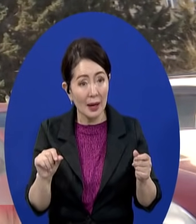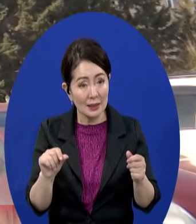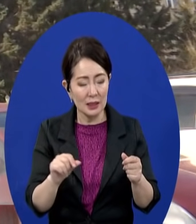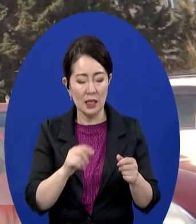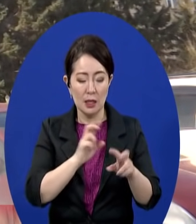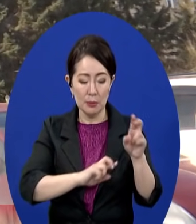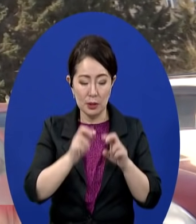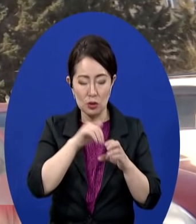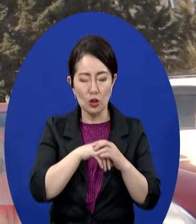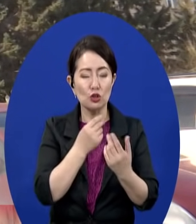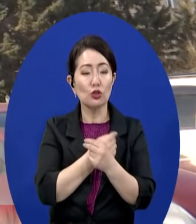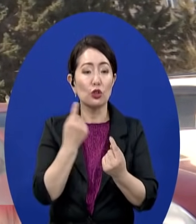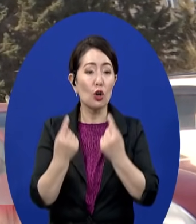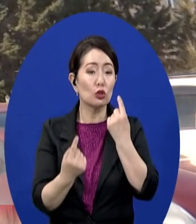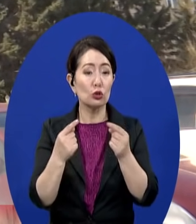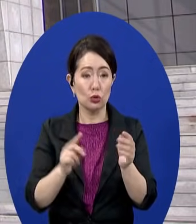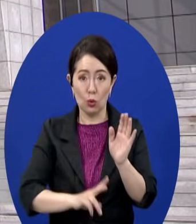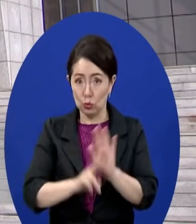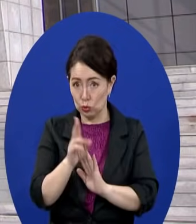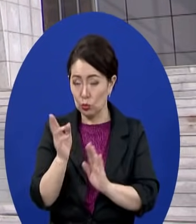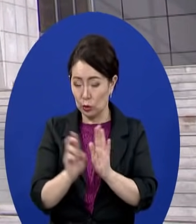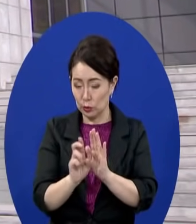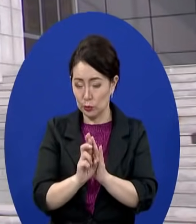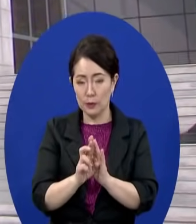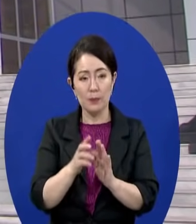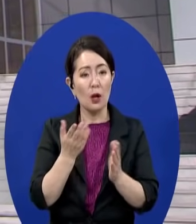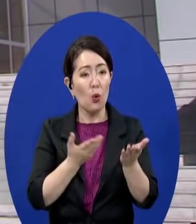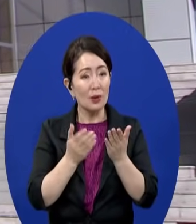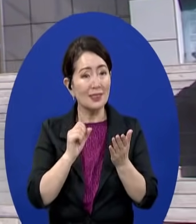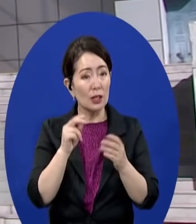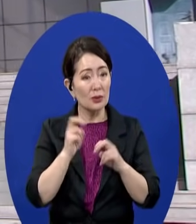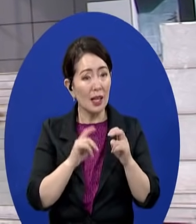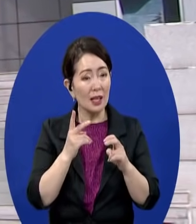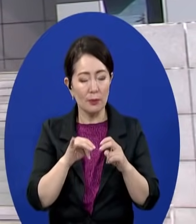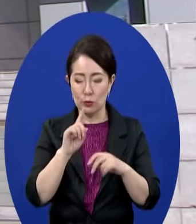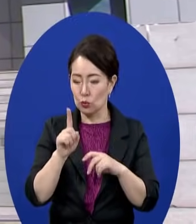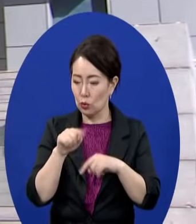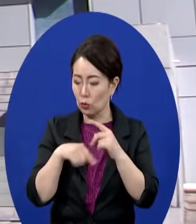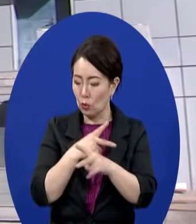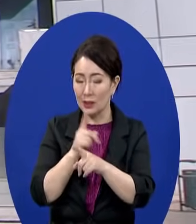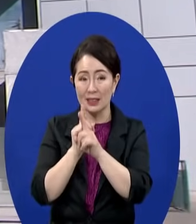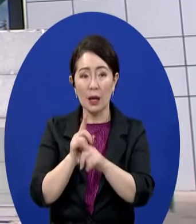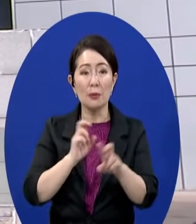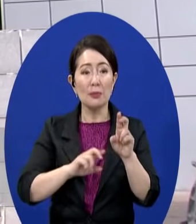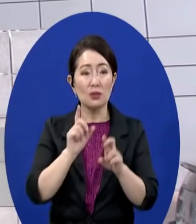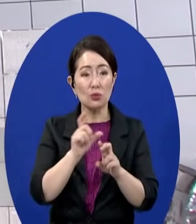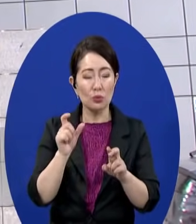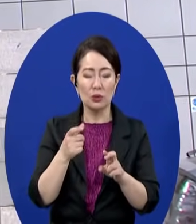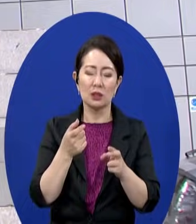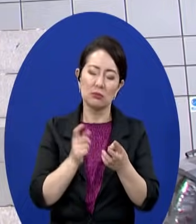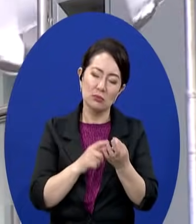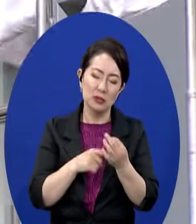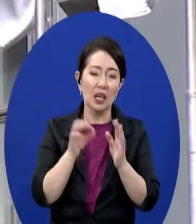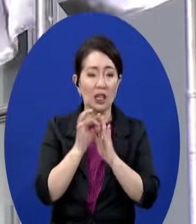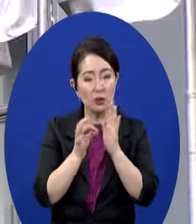орчинд чөлөө төрсөлтөө үүсэх боломж үүднэ. Монголын үндэсний худалдаа ажилтнуудын танхимаас зөвшөөрлийн тухай хуулиар бизнес эрхлэгчдэд хэд хэдэн удаагийн